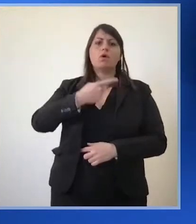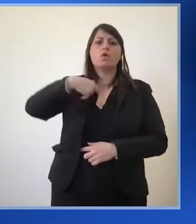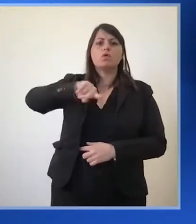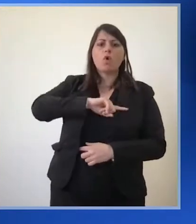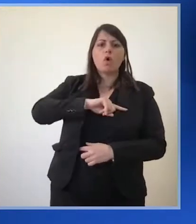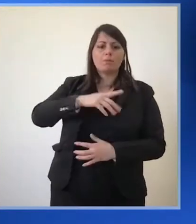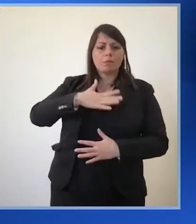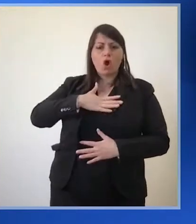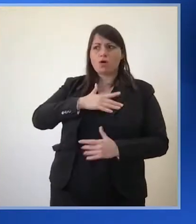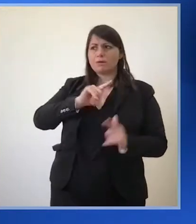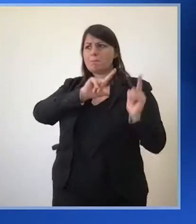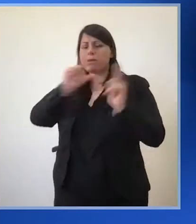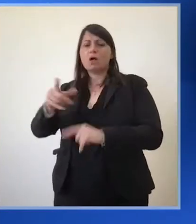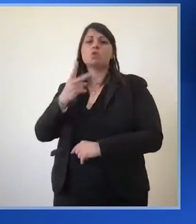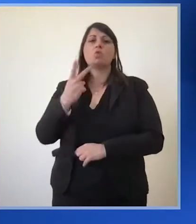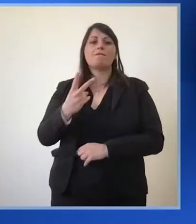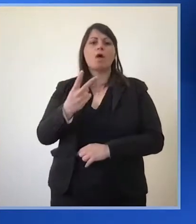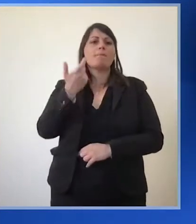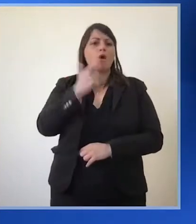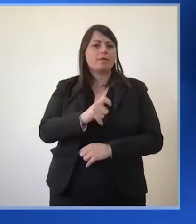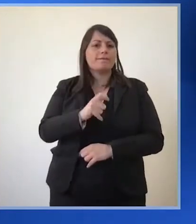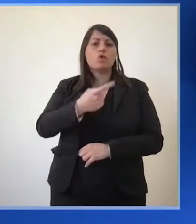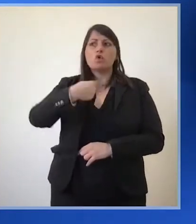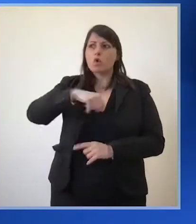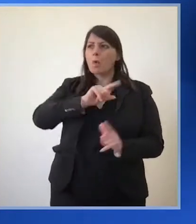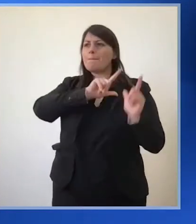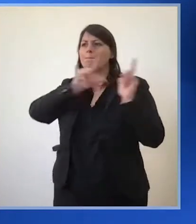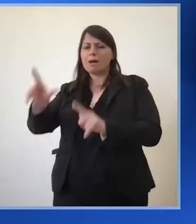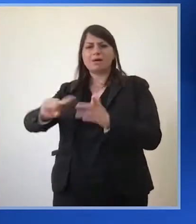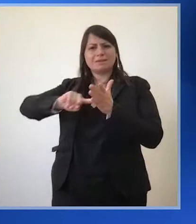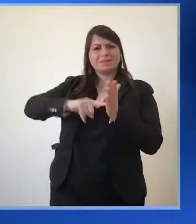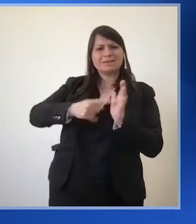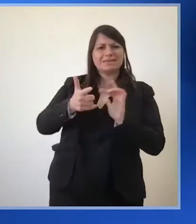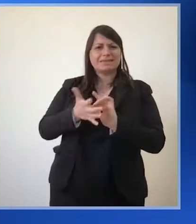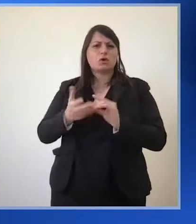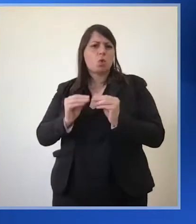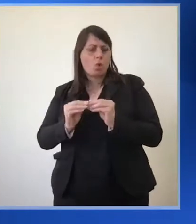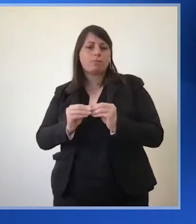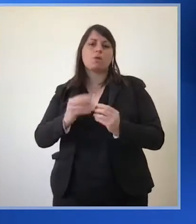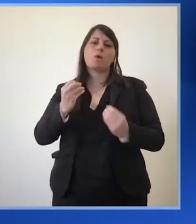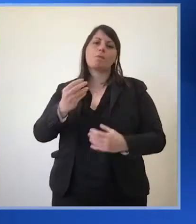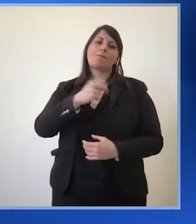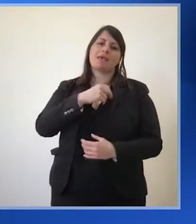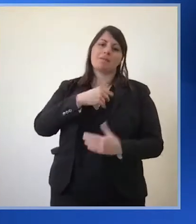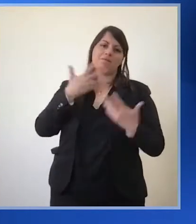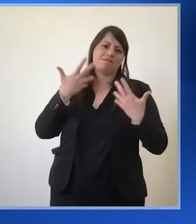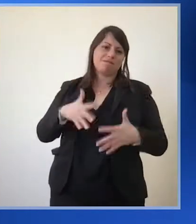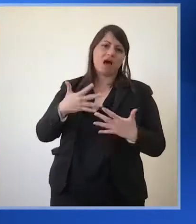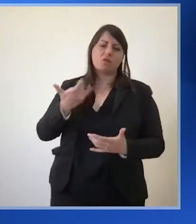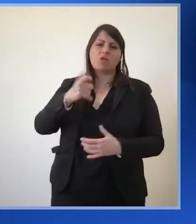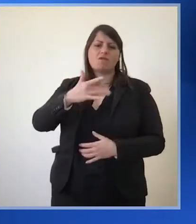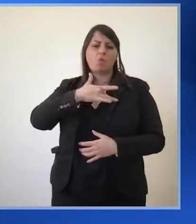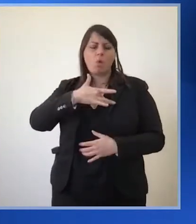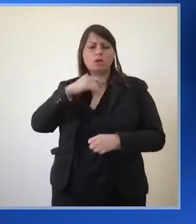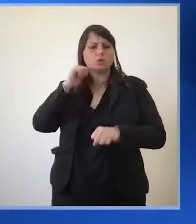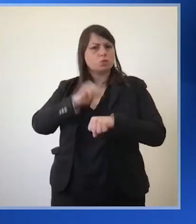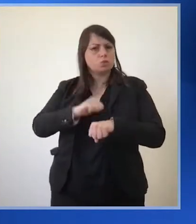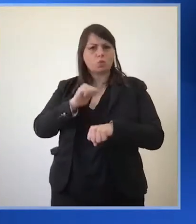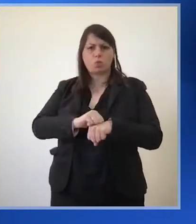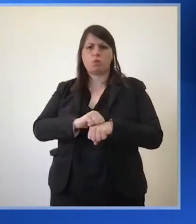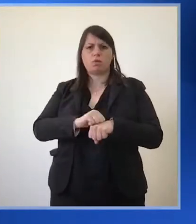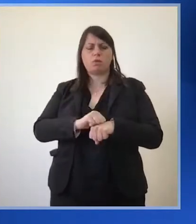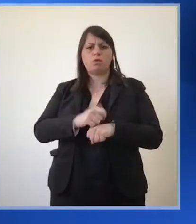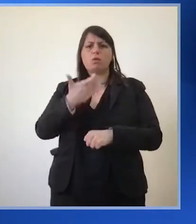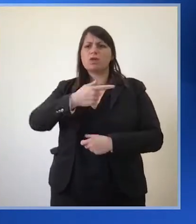perché procurate a Lui da noi, dai nostri peccati, dalla nostra durezza di cuore,